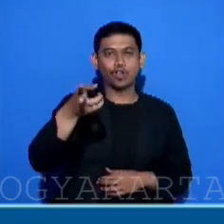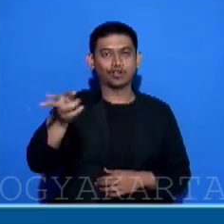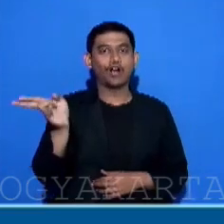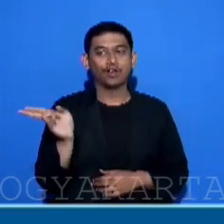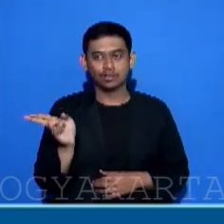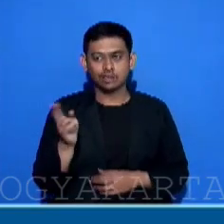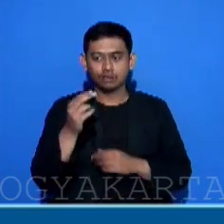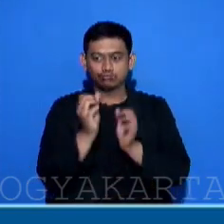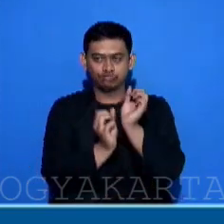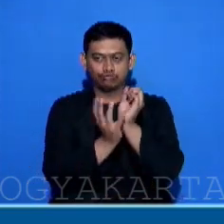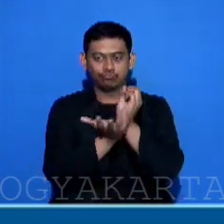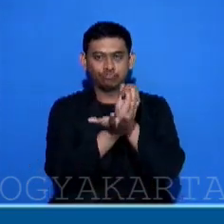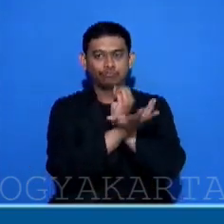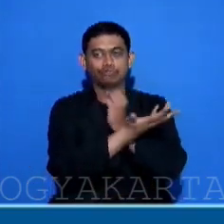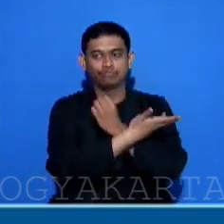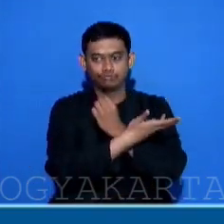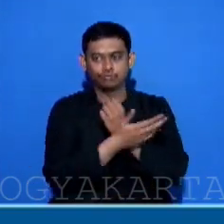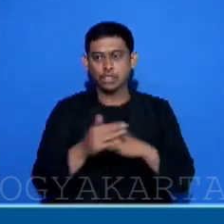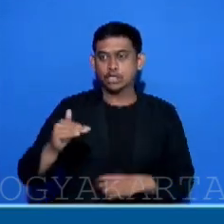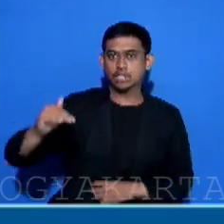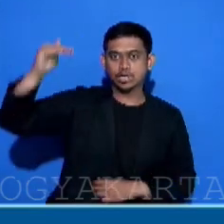kathah ngembuyung Lan